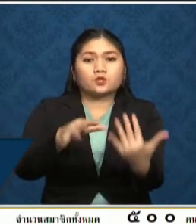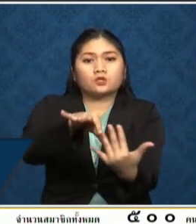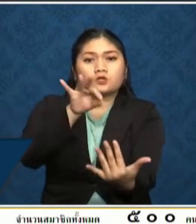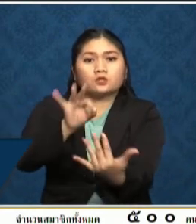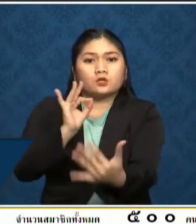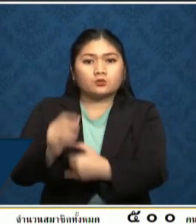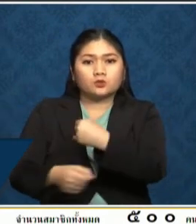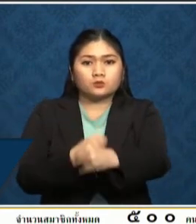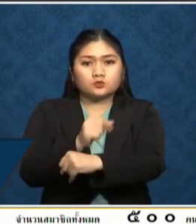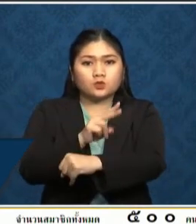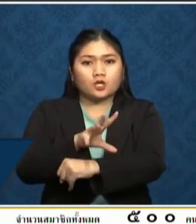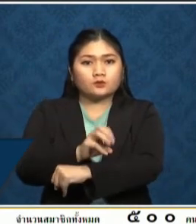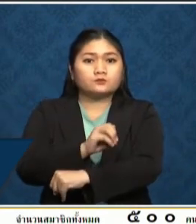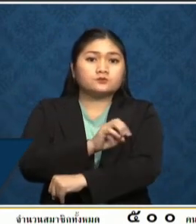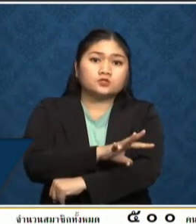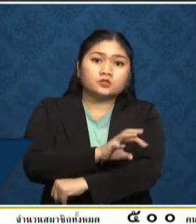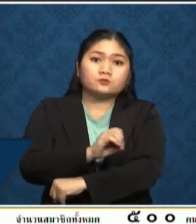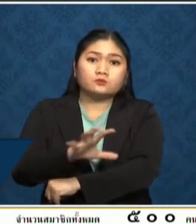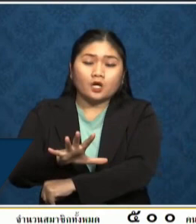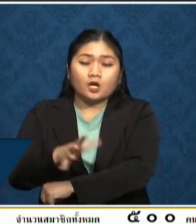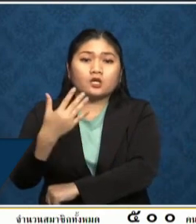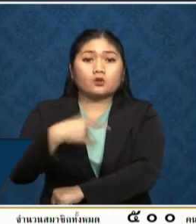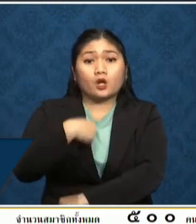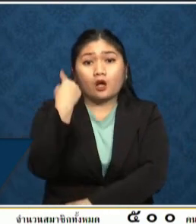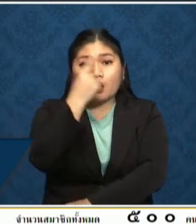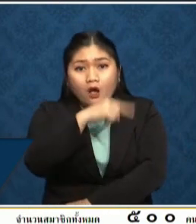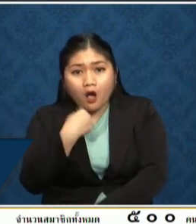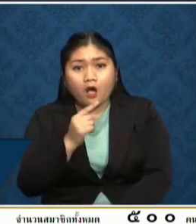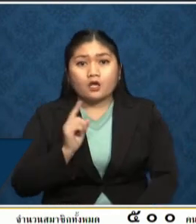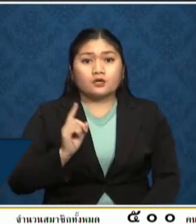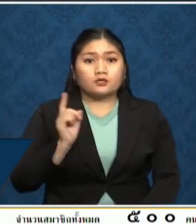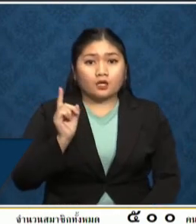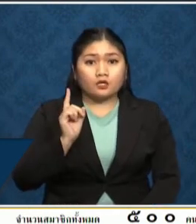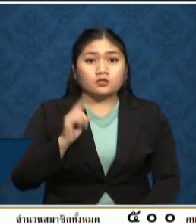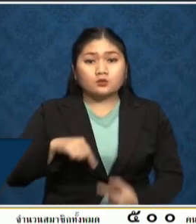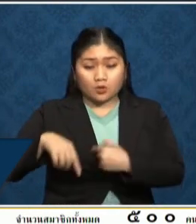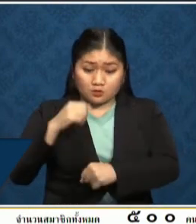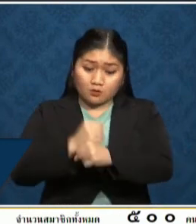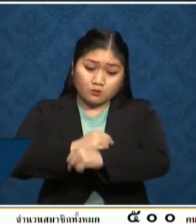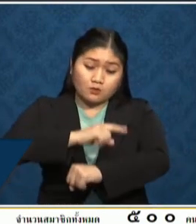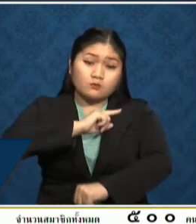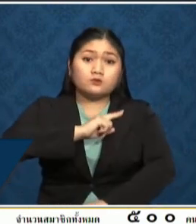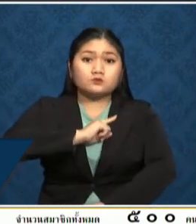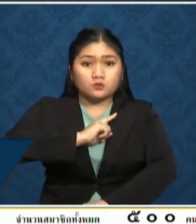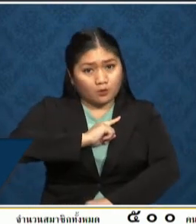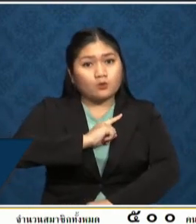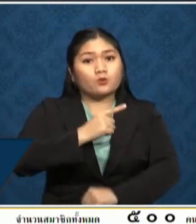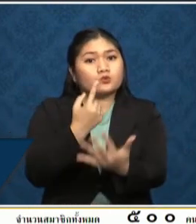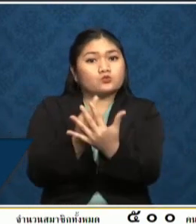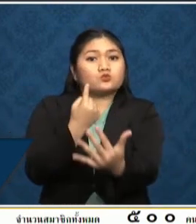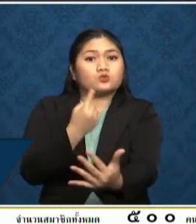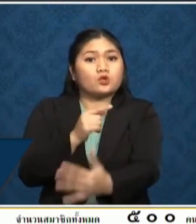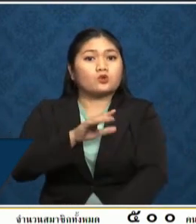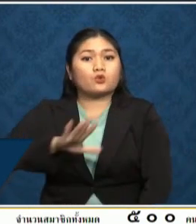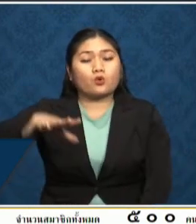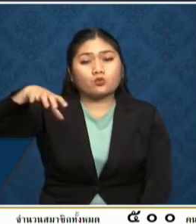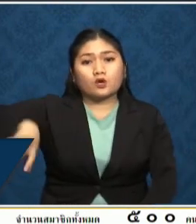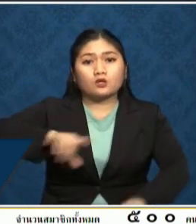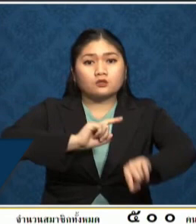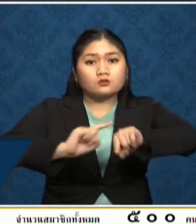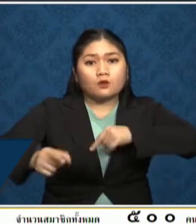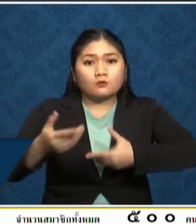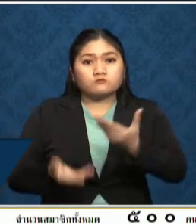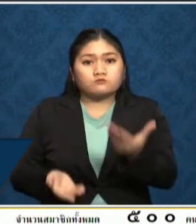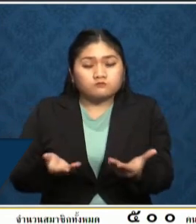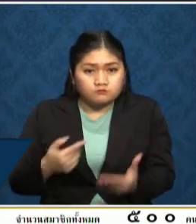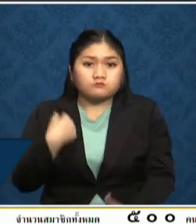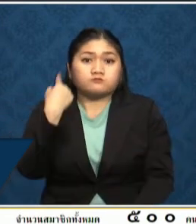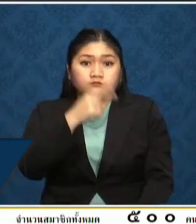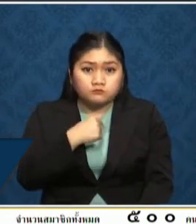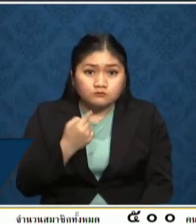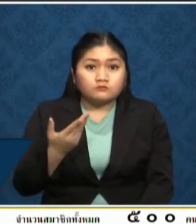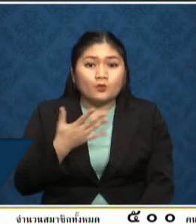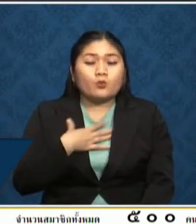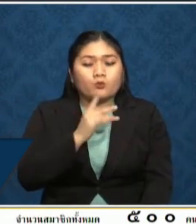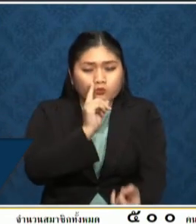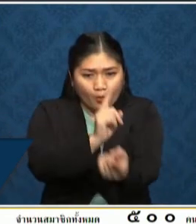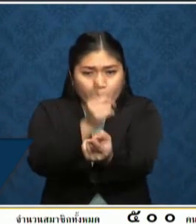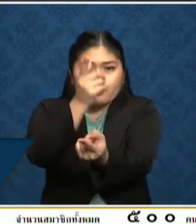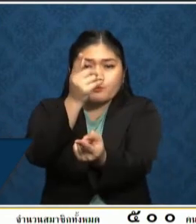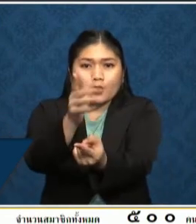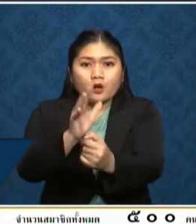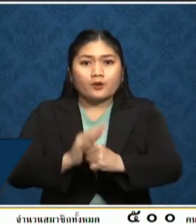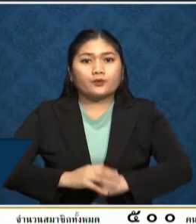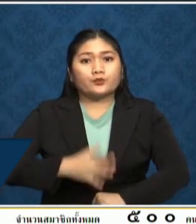าน